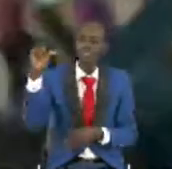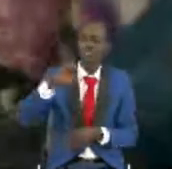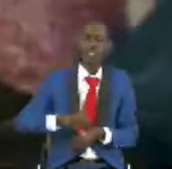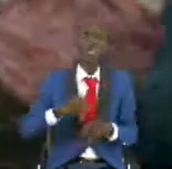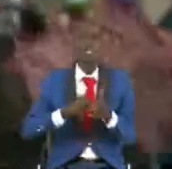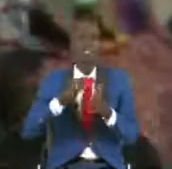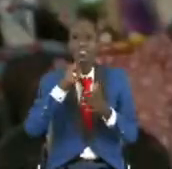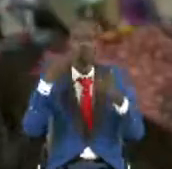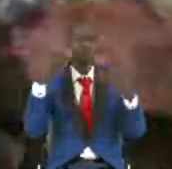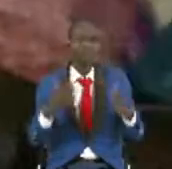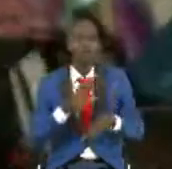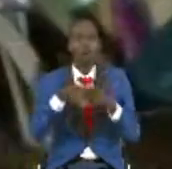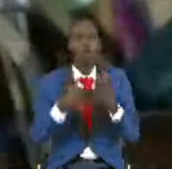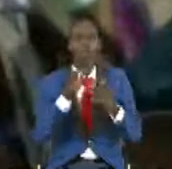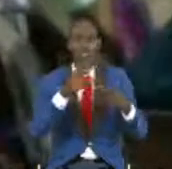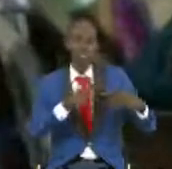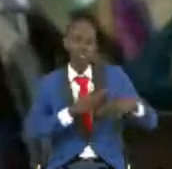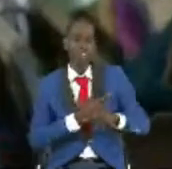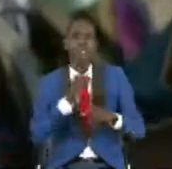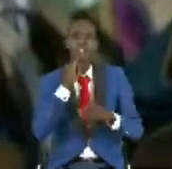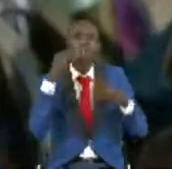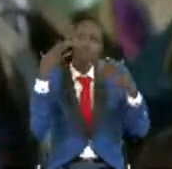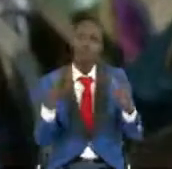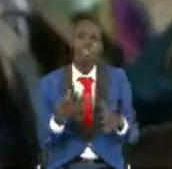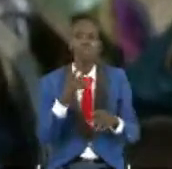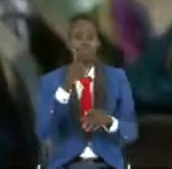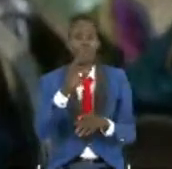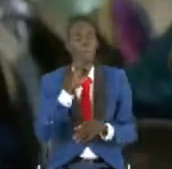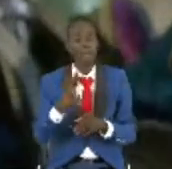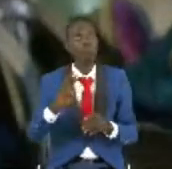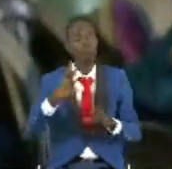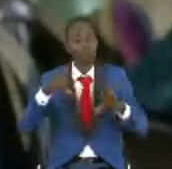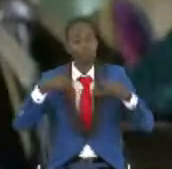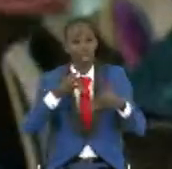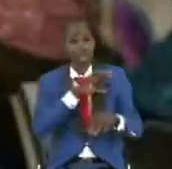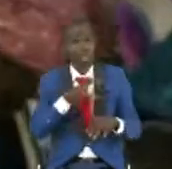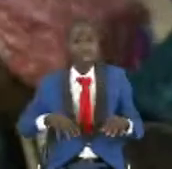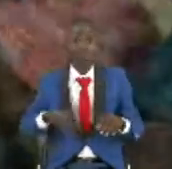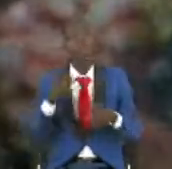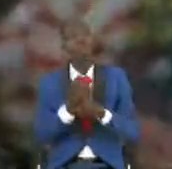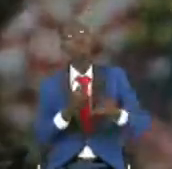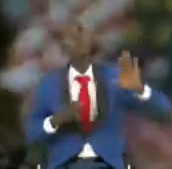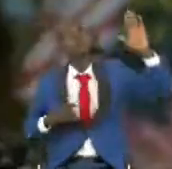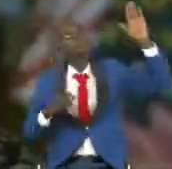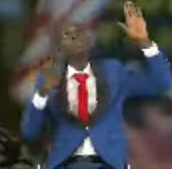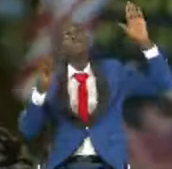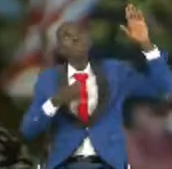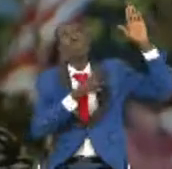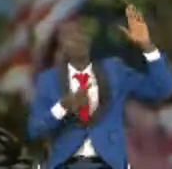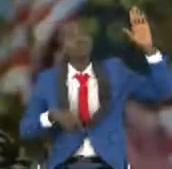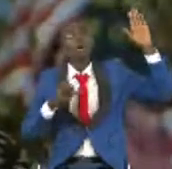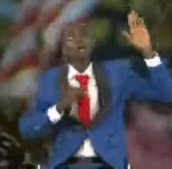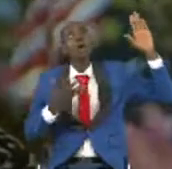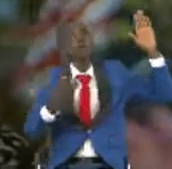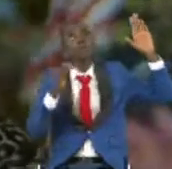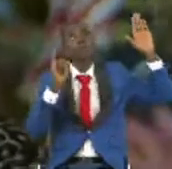toute culpabilité de votre vie. Tu lèves ta main, mets-toi debout pour dire, oui, Seigneur, je veux cette rédemption. Oui, Seigneur, je veux ce salut.